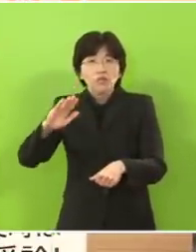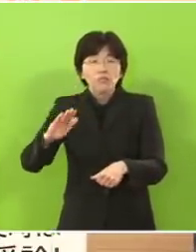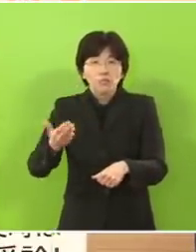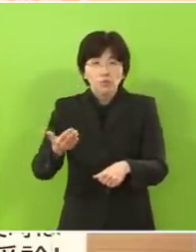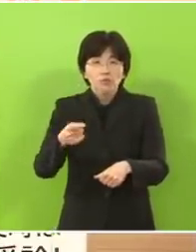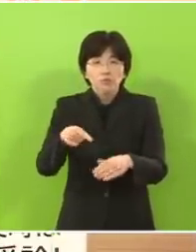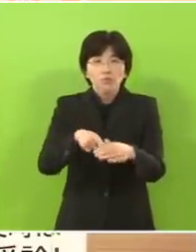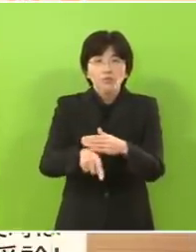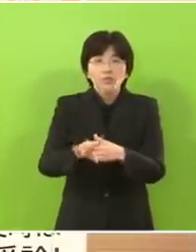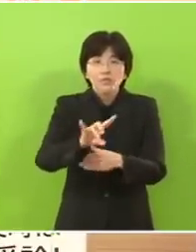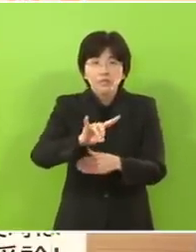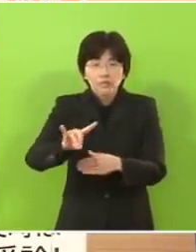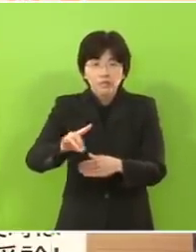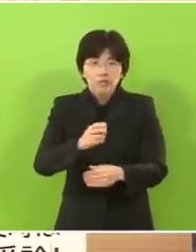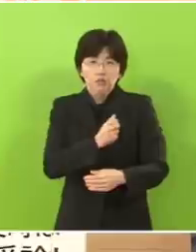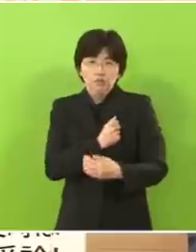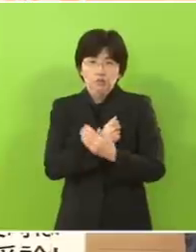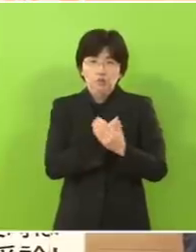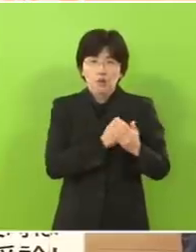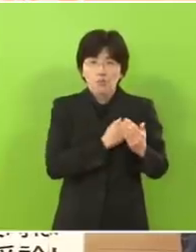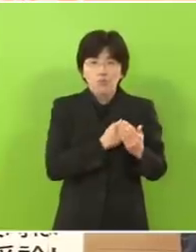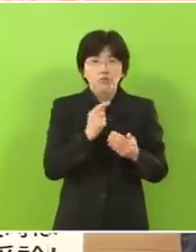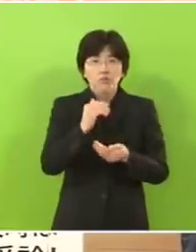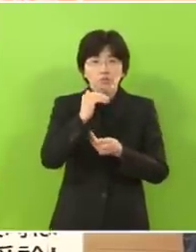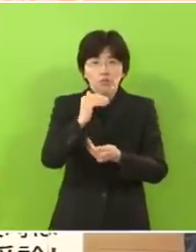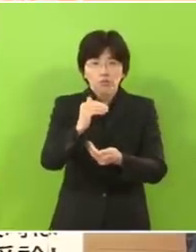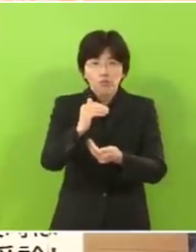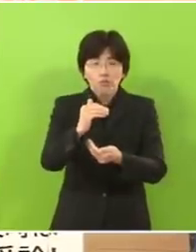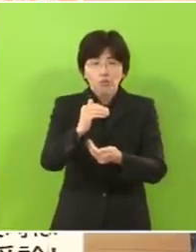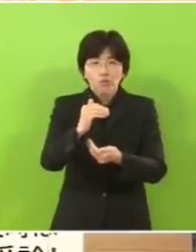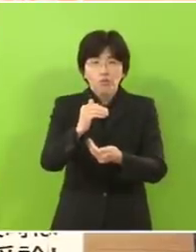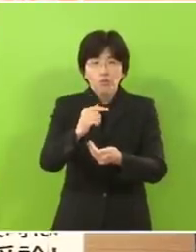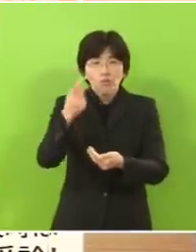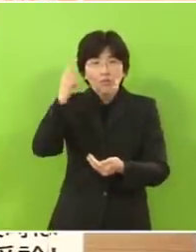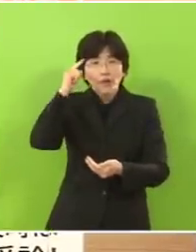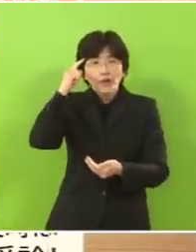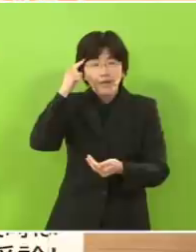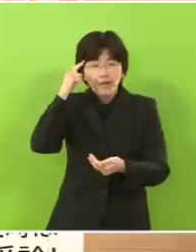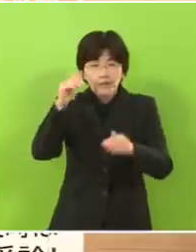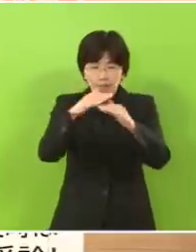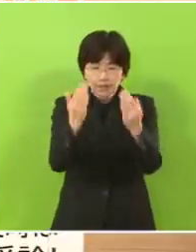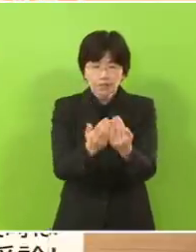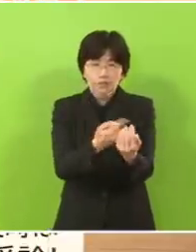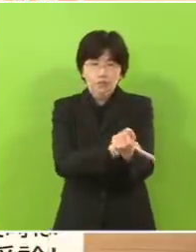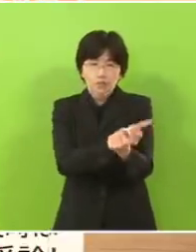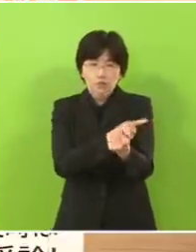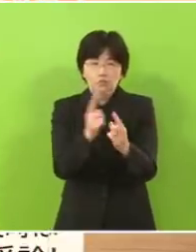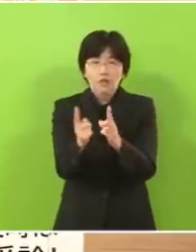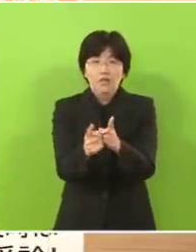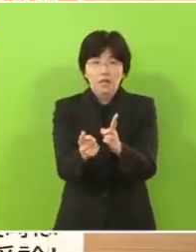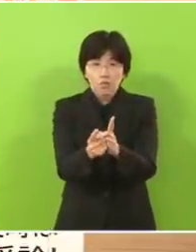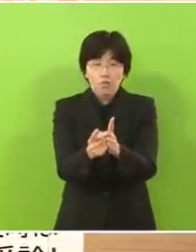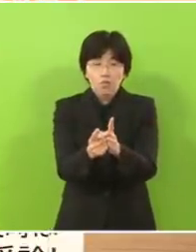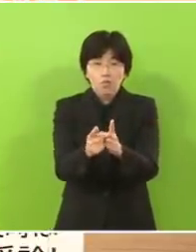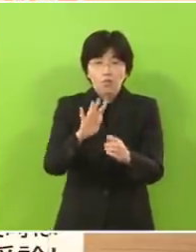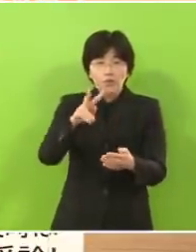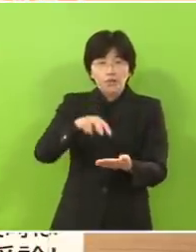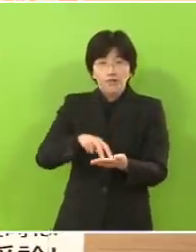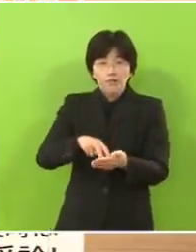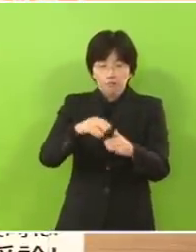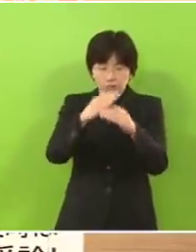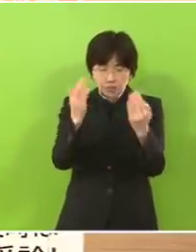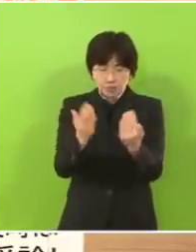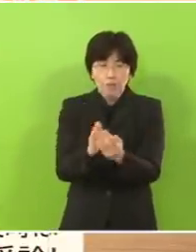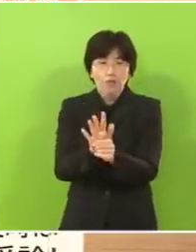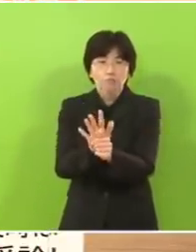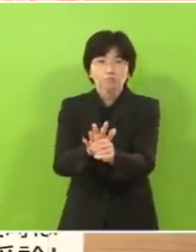ながらその意義命を守るたということの意義ということを捉えて全力で対応し兼務を精いっぱいパックアップ